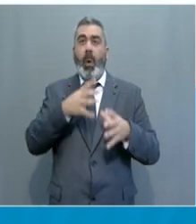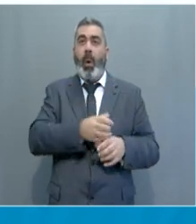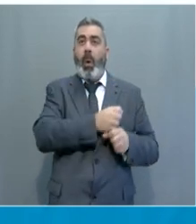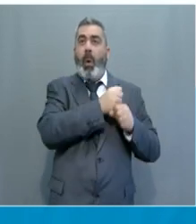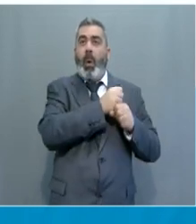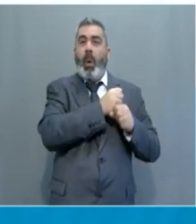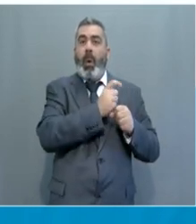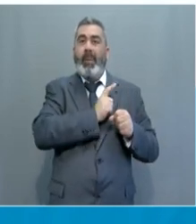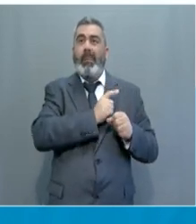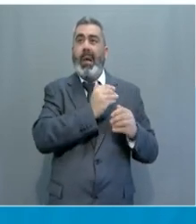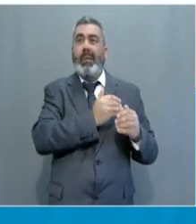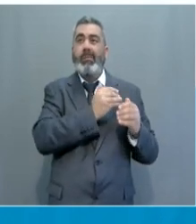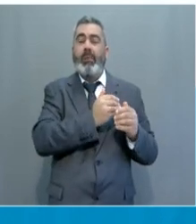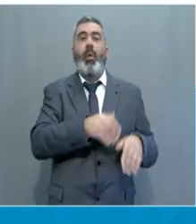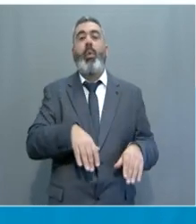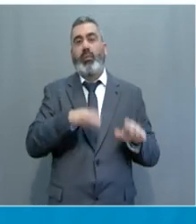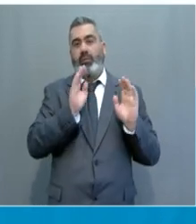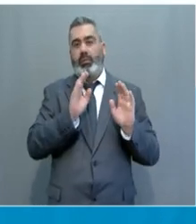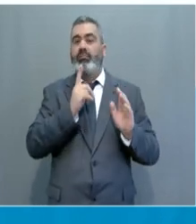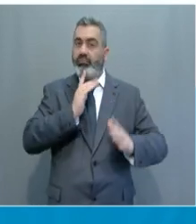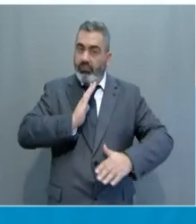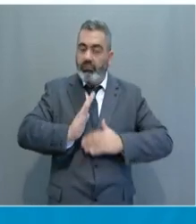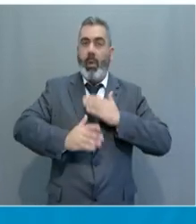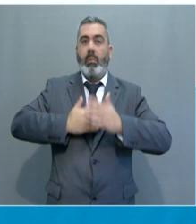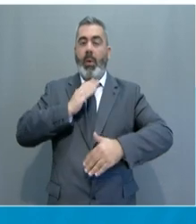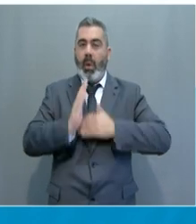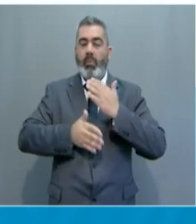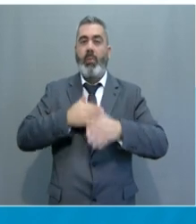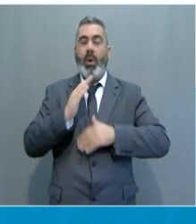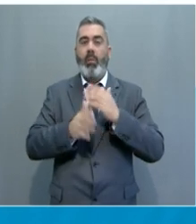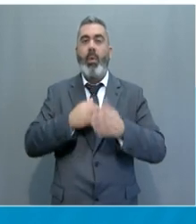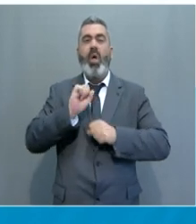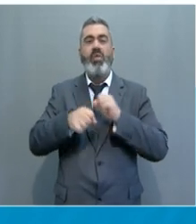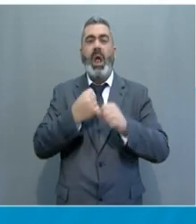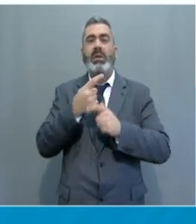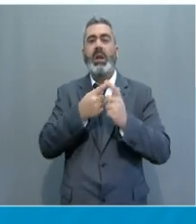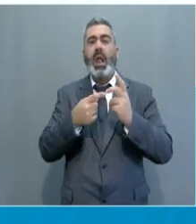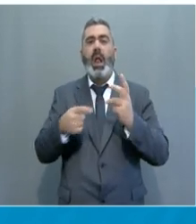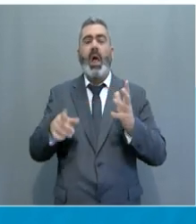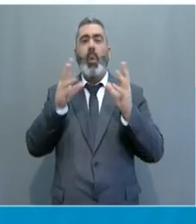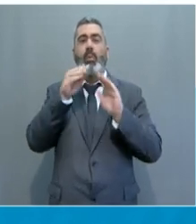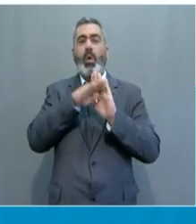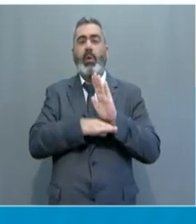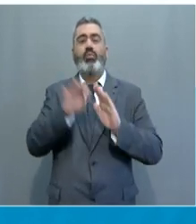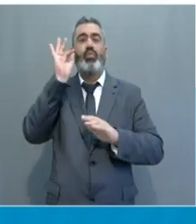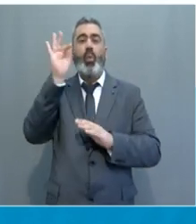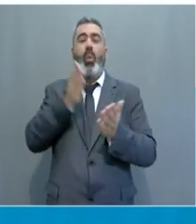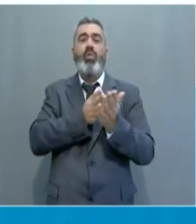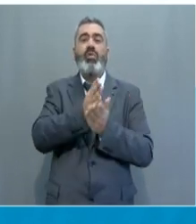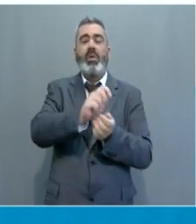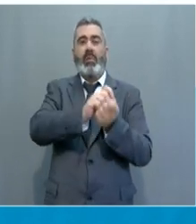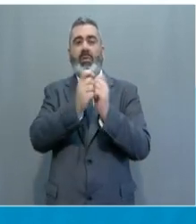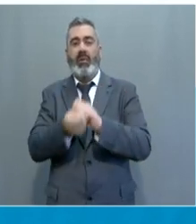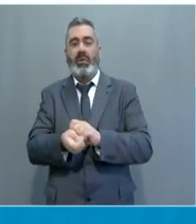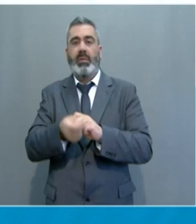αναβάλει και δεν μειώνει σε καμία περίπτωση όλες τις δράσεις του προγράμματος για τη δίκαιη μετάβαση που